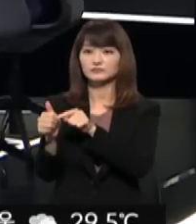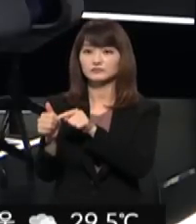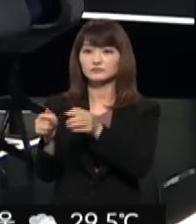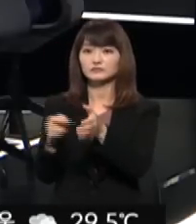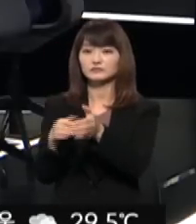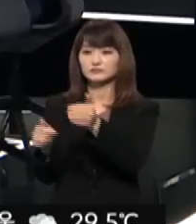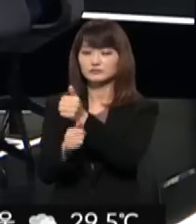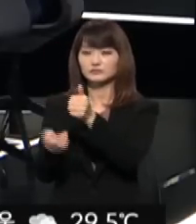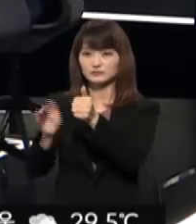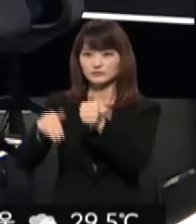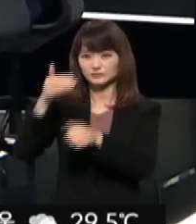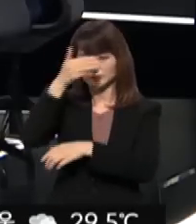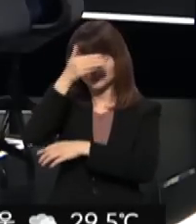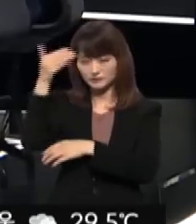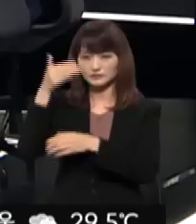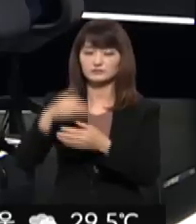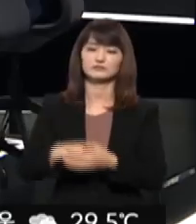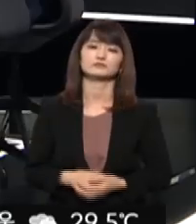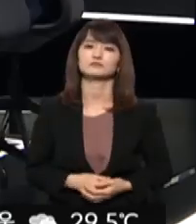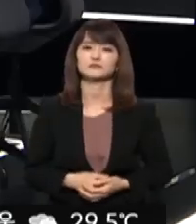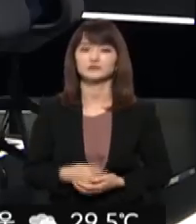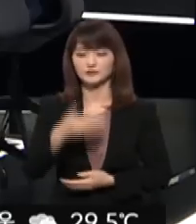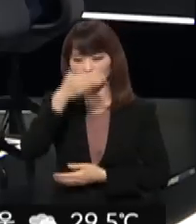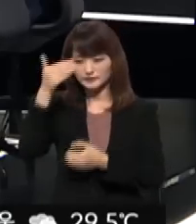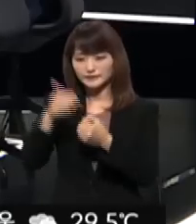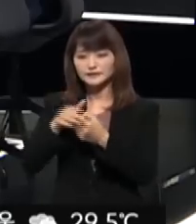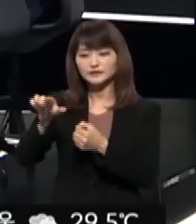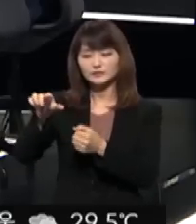청년이었죠 청년 비대면 콕 집어서